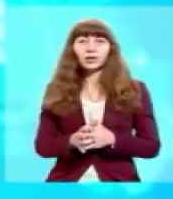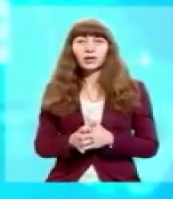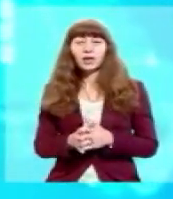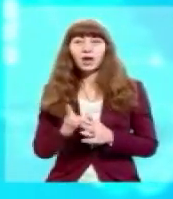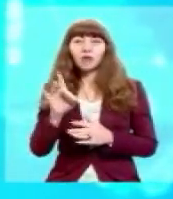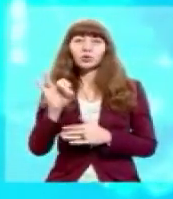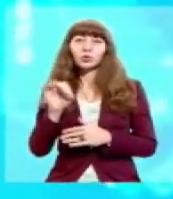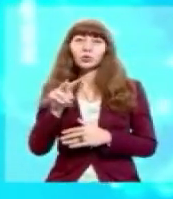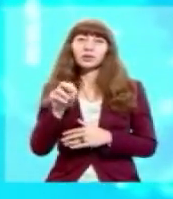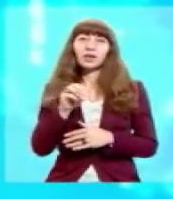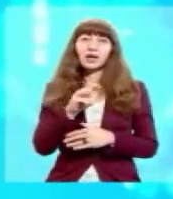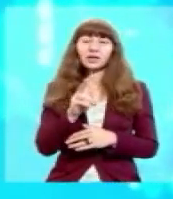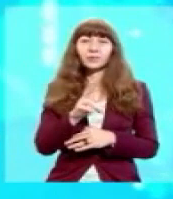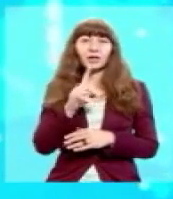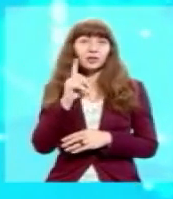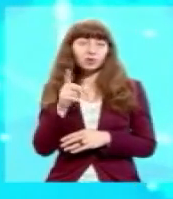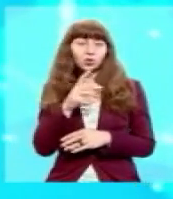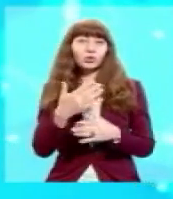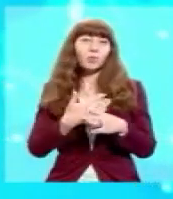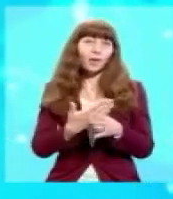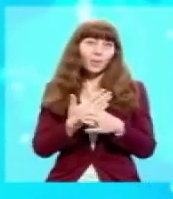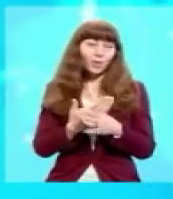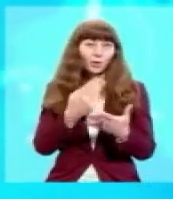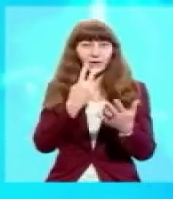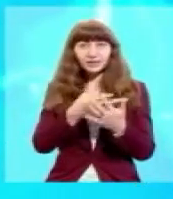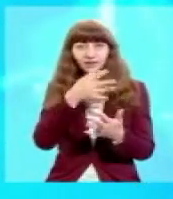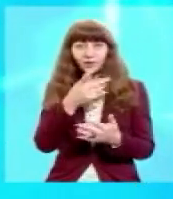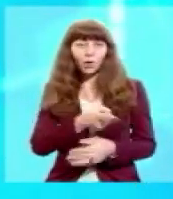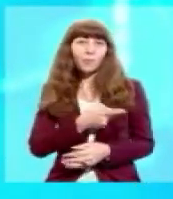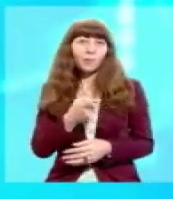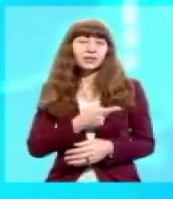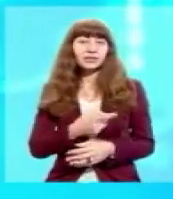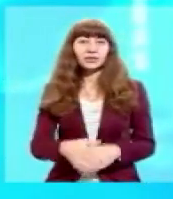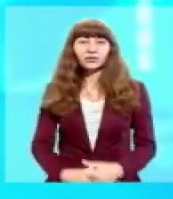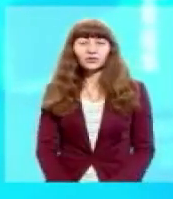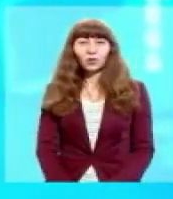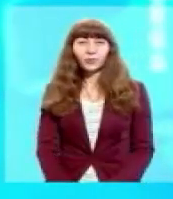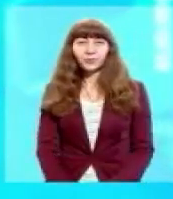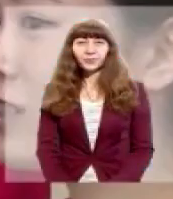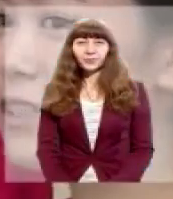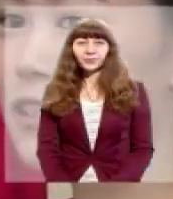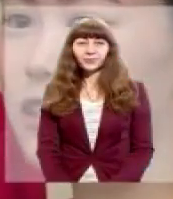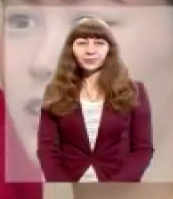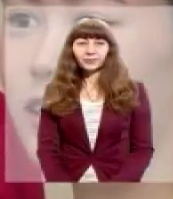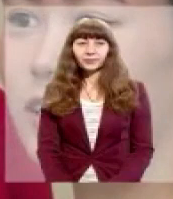өз шеберліктерін көрсетуге мүмкіндік берді. Нәтижесінде шын мықтылар анықталып, үздіктер марапатталды.